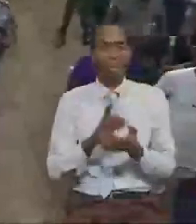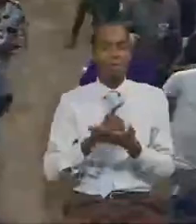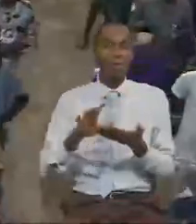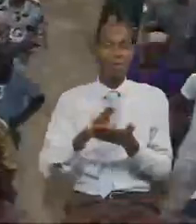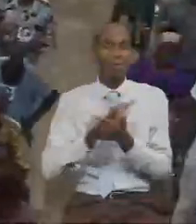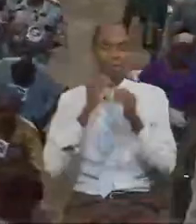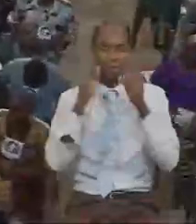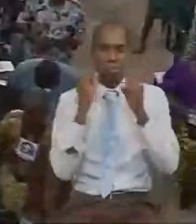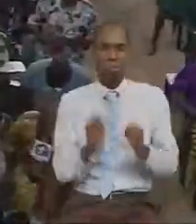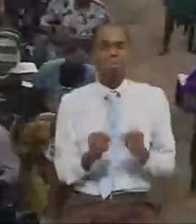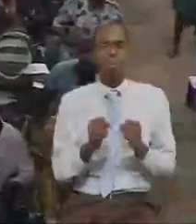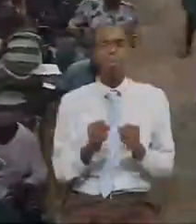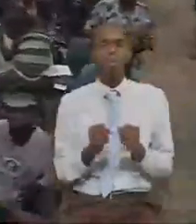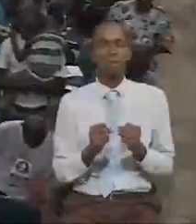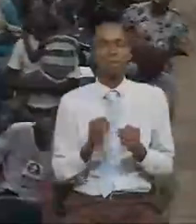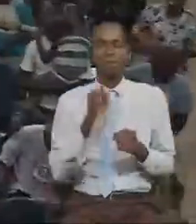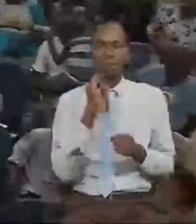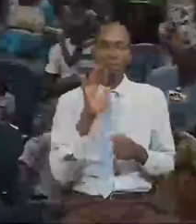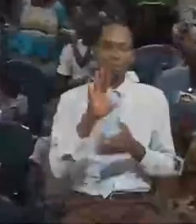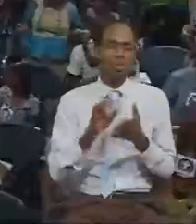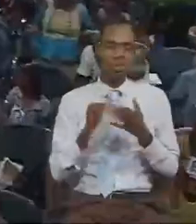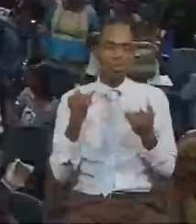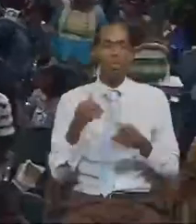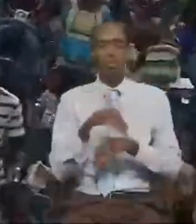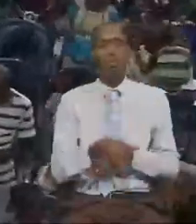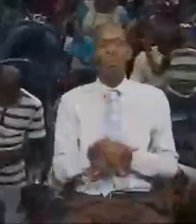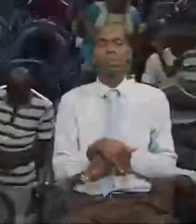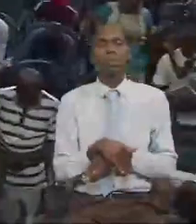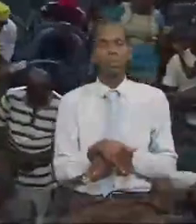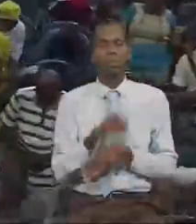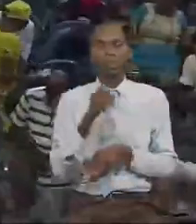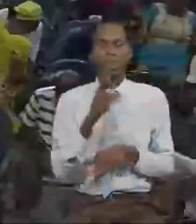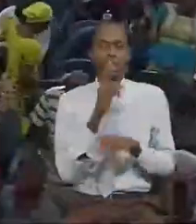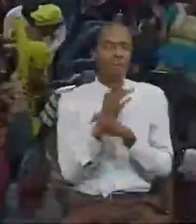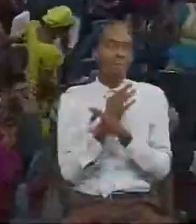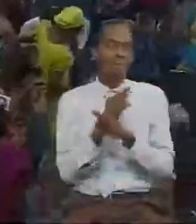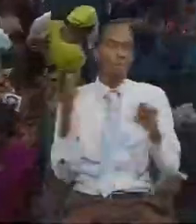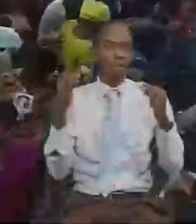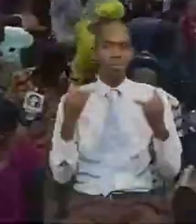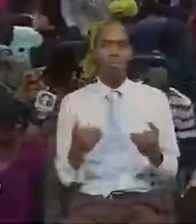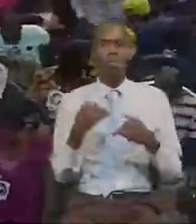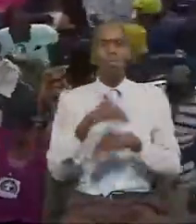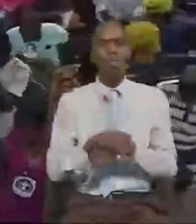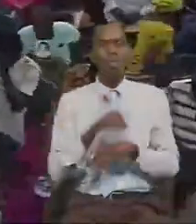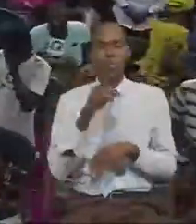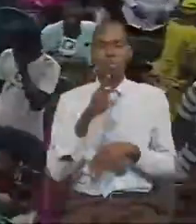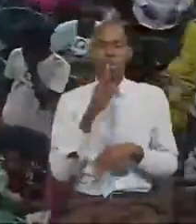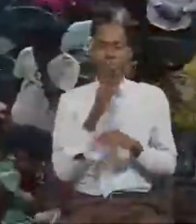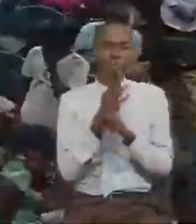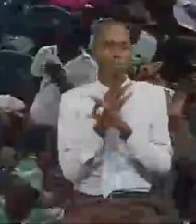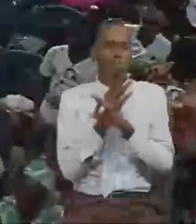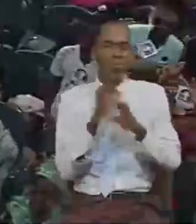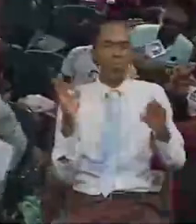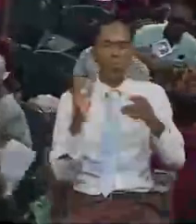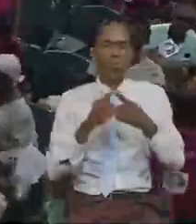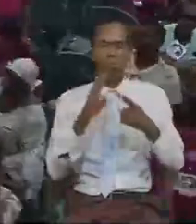surnaturelle. C'est pour toi ce soir. Tu es libre ce soir. Tu es libre pour être aussi fort que